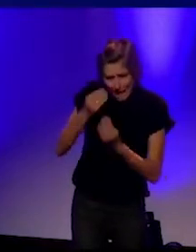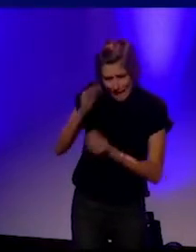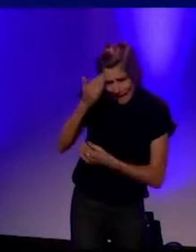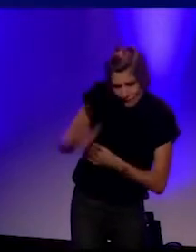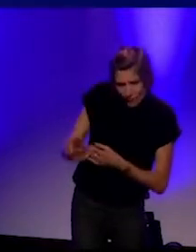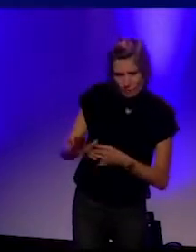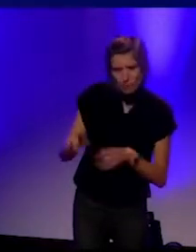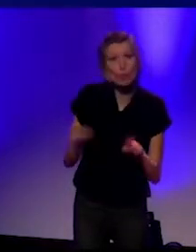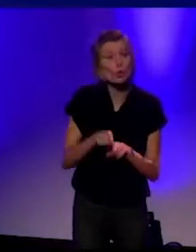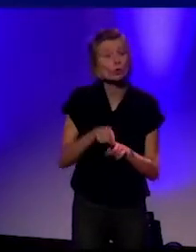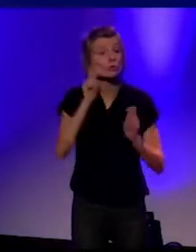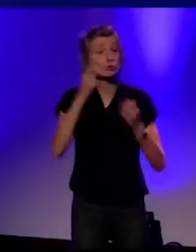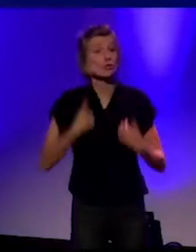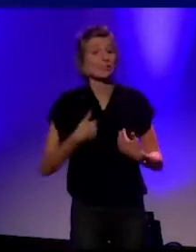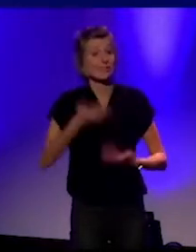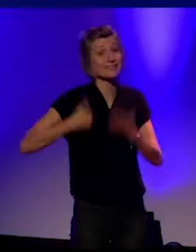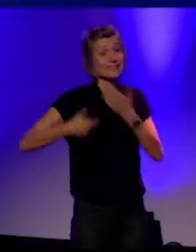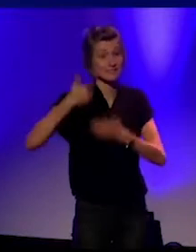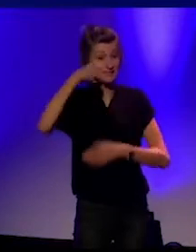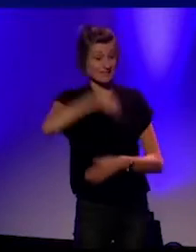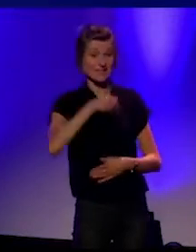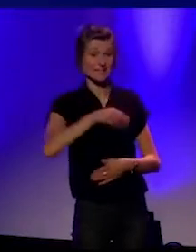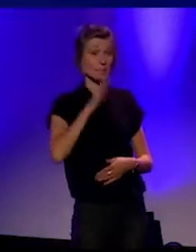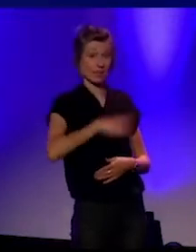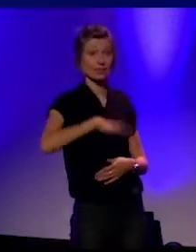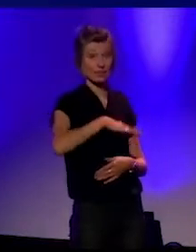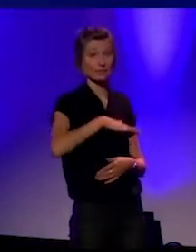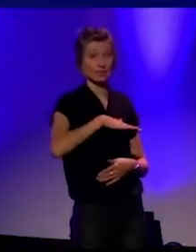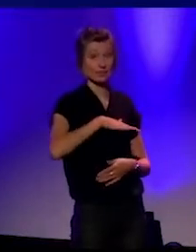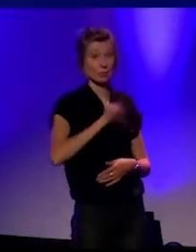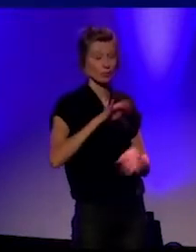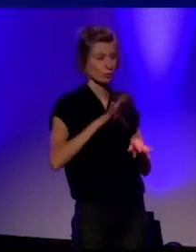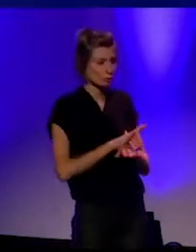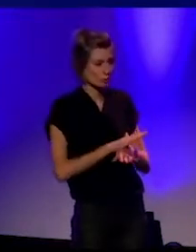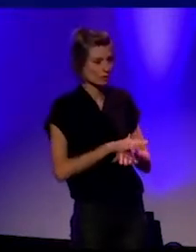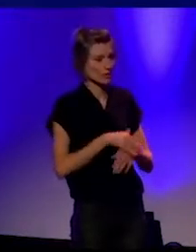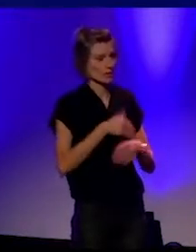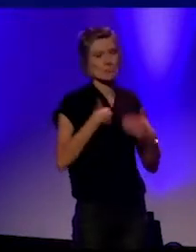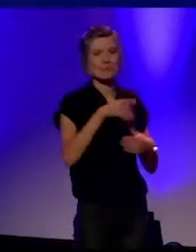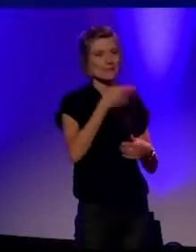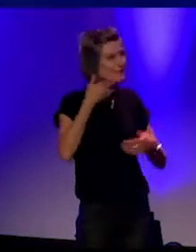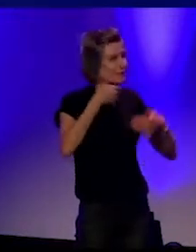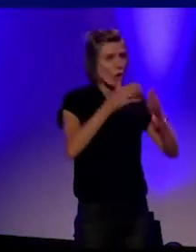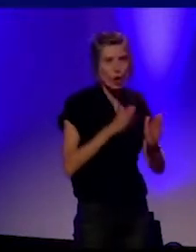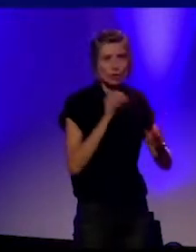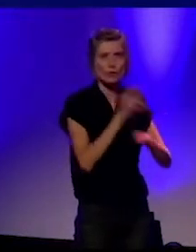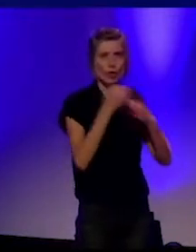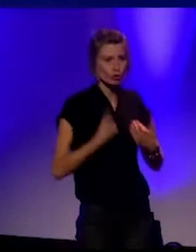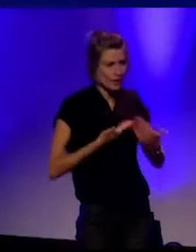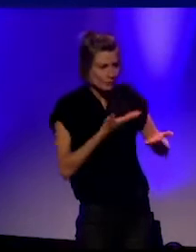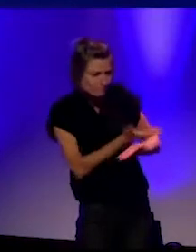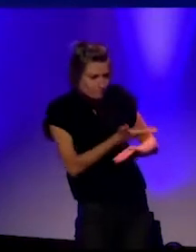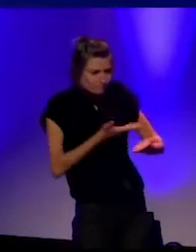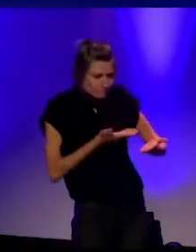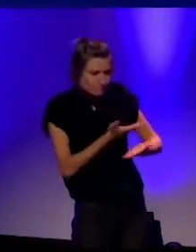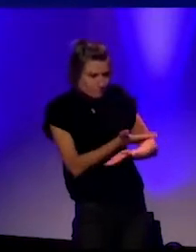die hier in ons land aan de slag gaan met daklozen, met vluchtelingen en op die manier eigenlijk leren